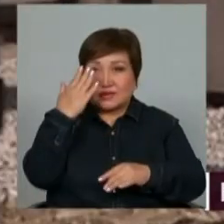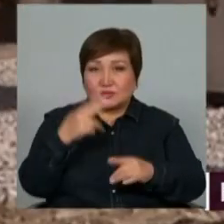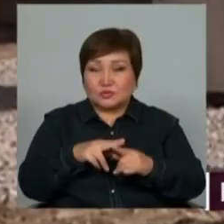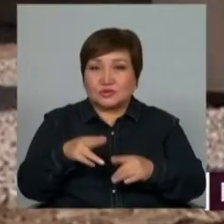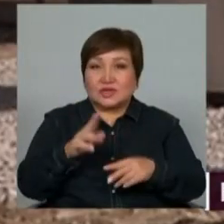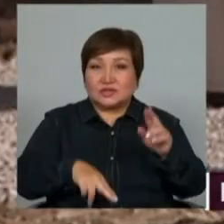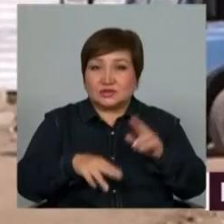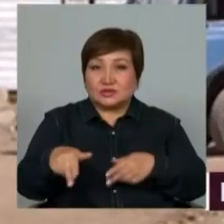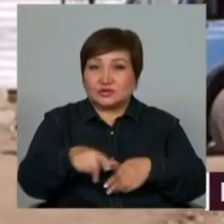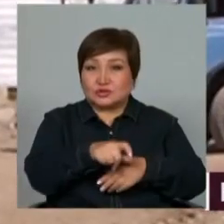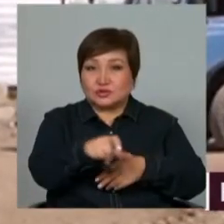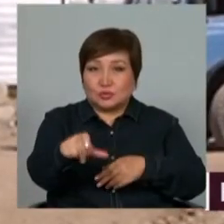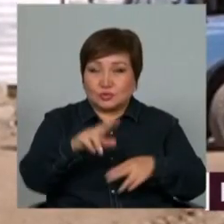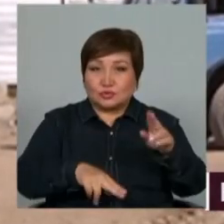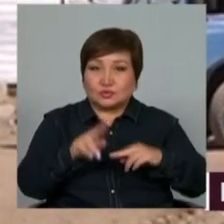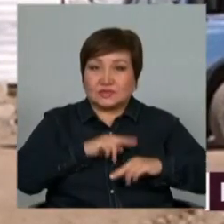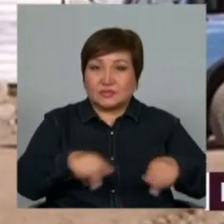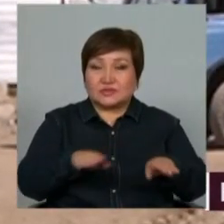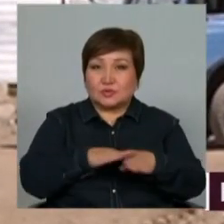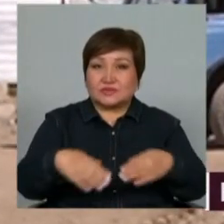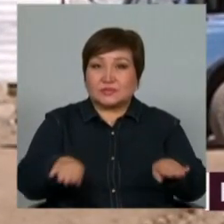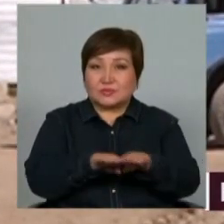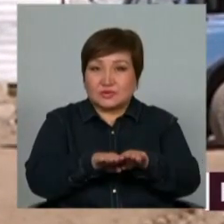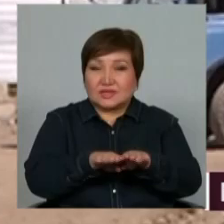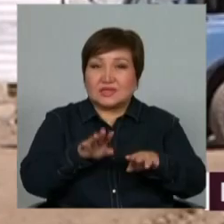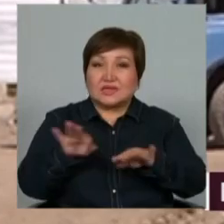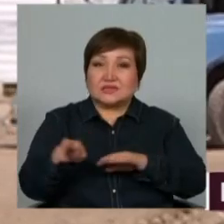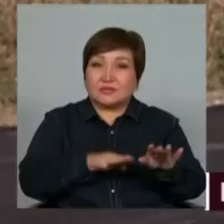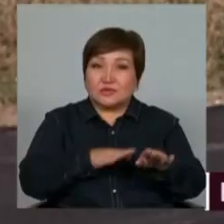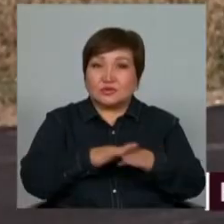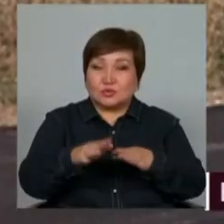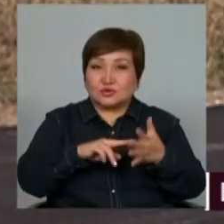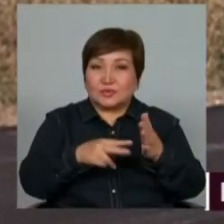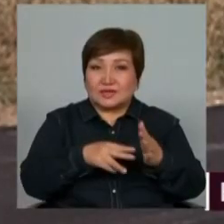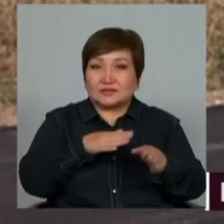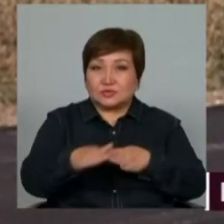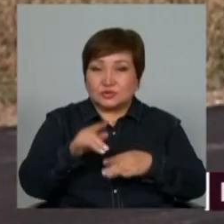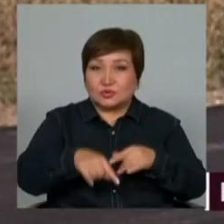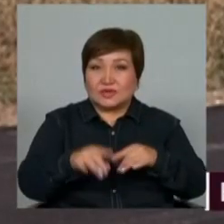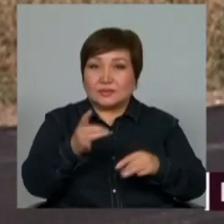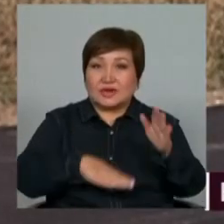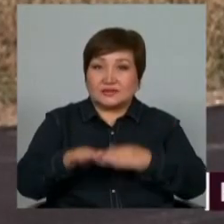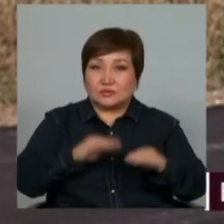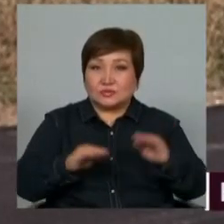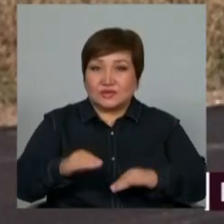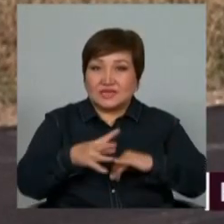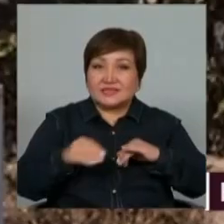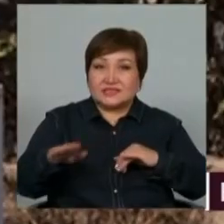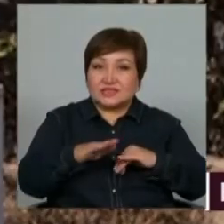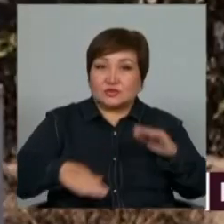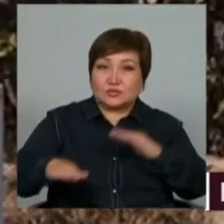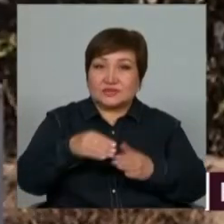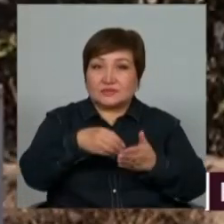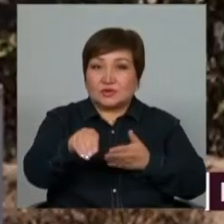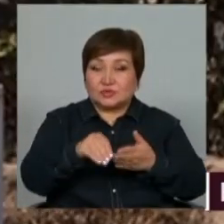жұмыстарына байланысты толық жабық болған. Шаруаның жоспарлы түрде жүзеге асуына сол аймақта орналасқан жер телімдерін сатып алу мәселесі